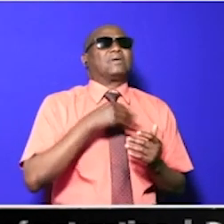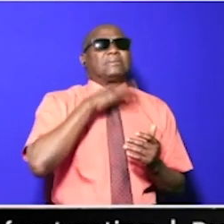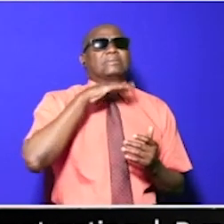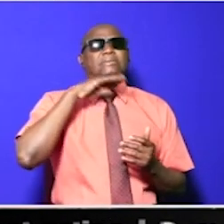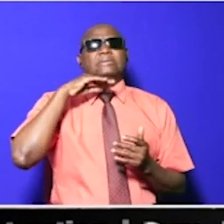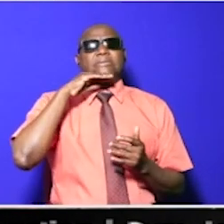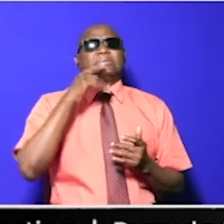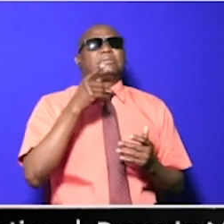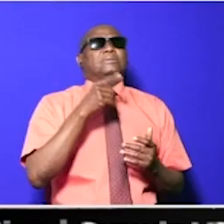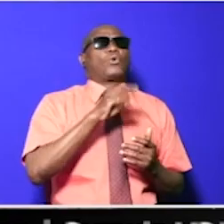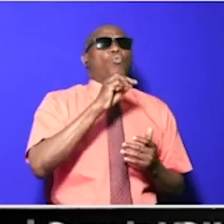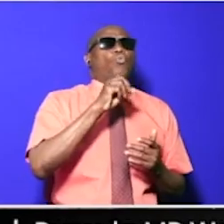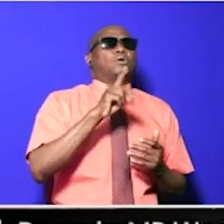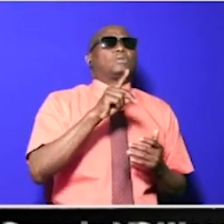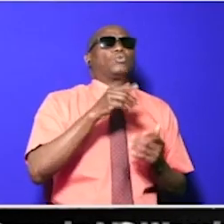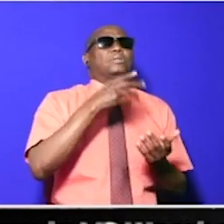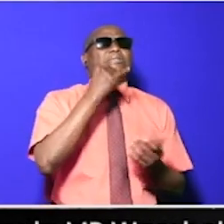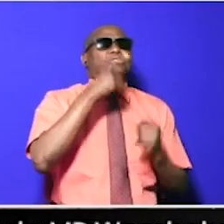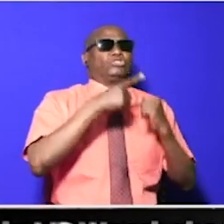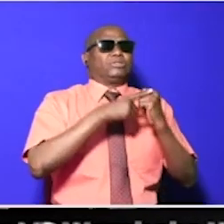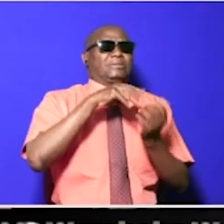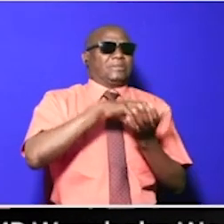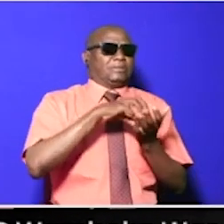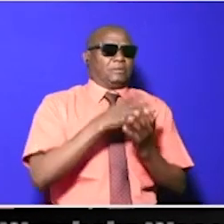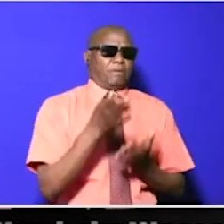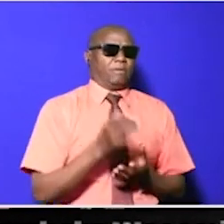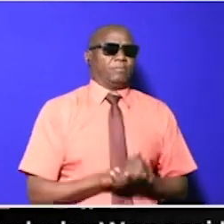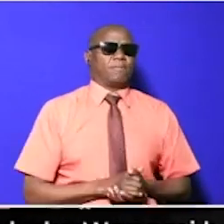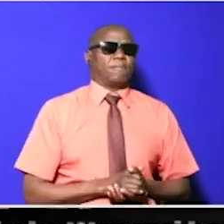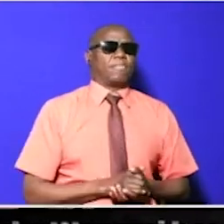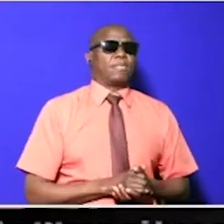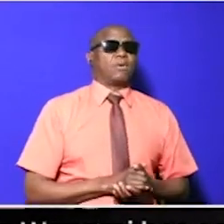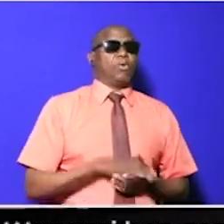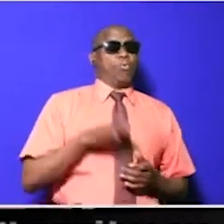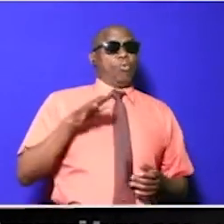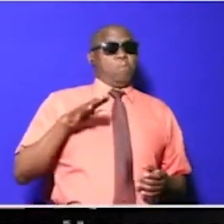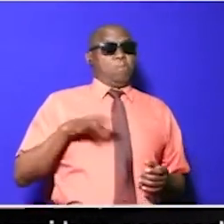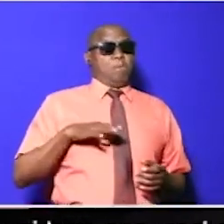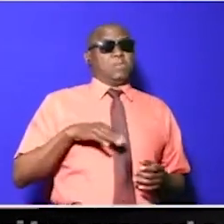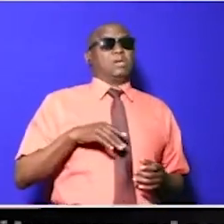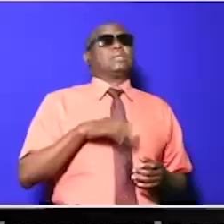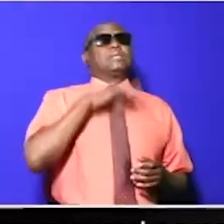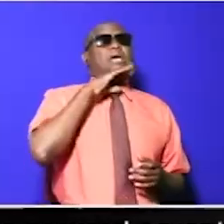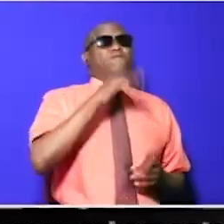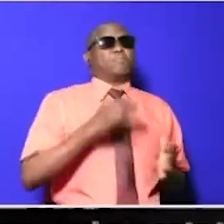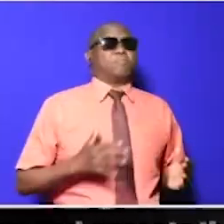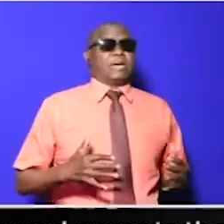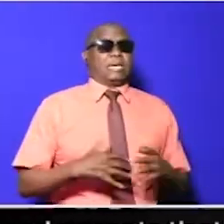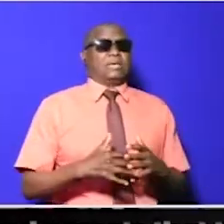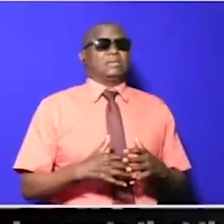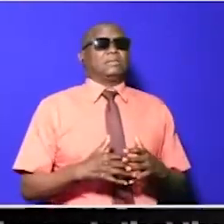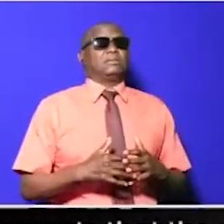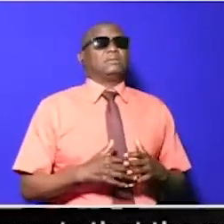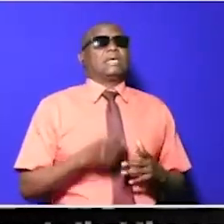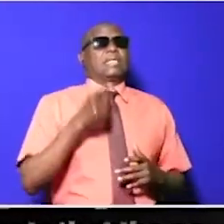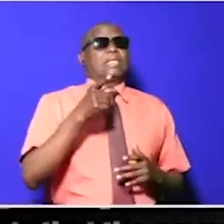Ward this year with 6 cases. Wale wa mama ambao wanakufa kwa ajili ya uchawusiti. Hii ndio hospitali imeregister